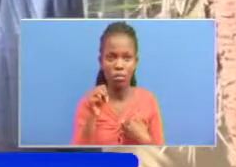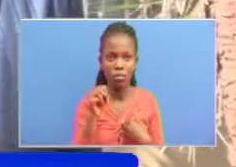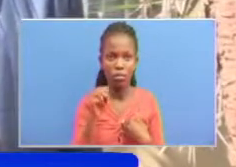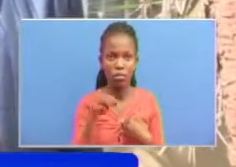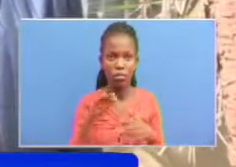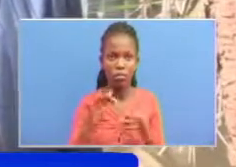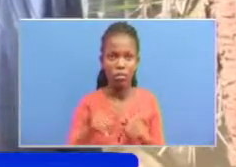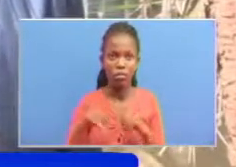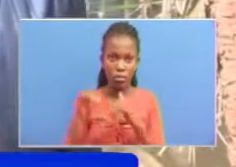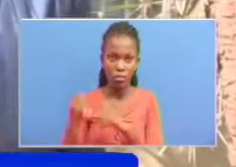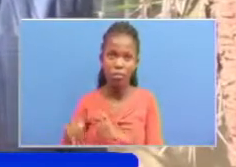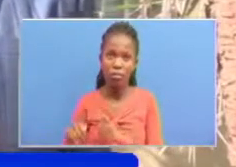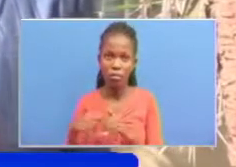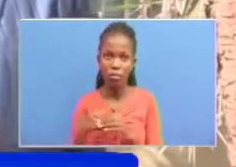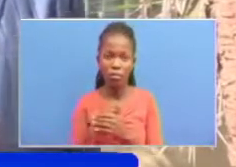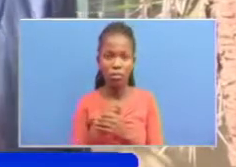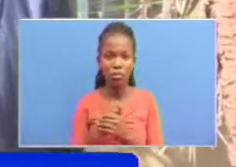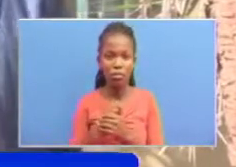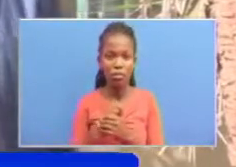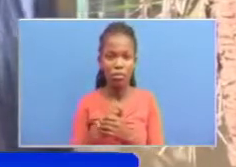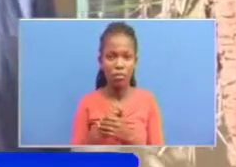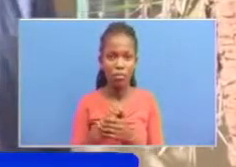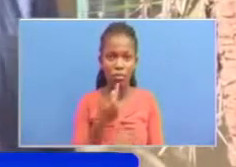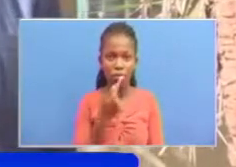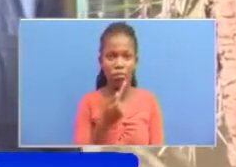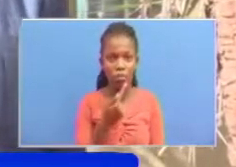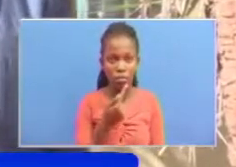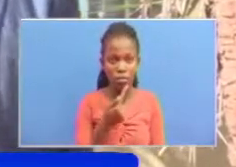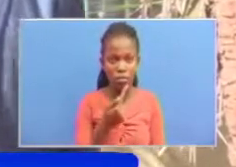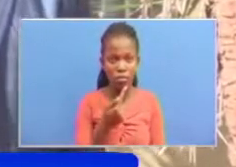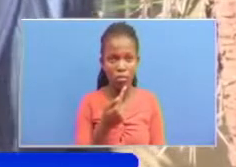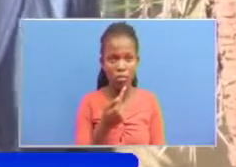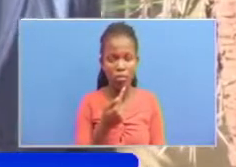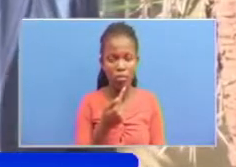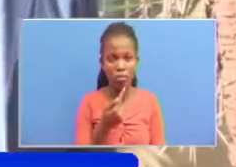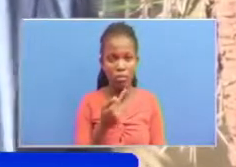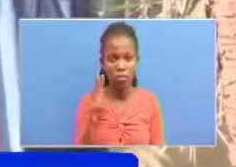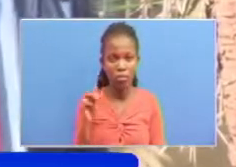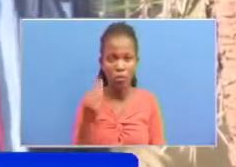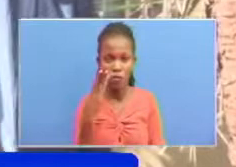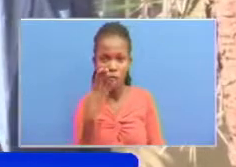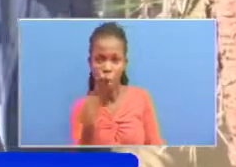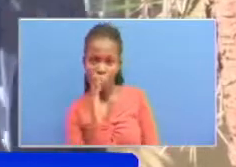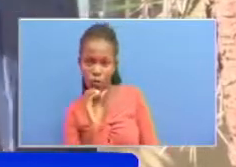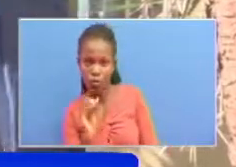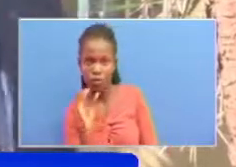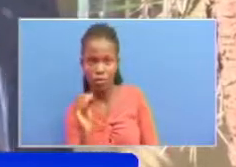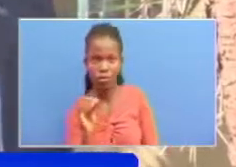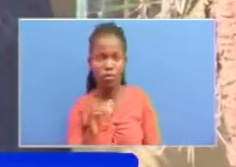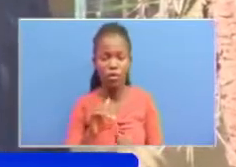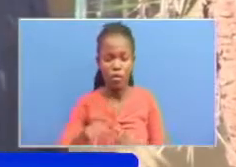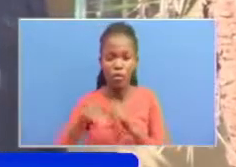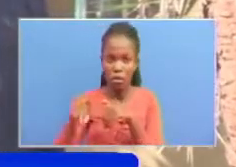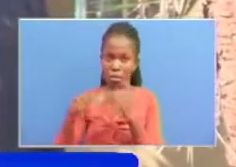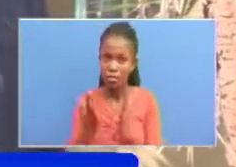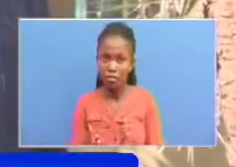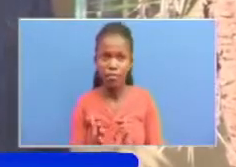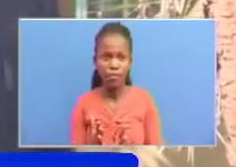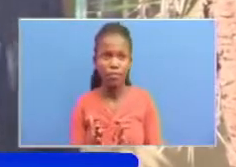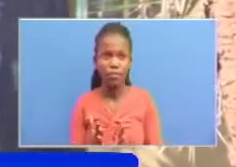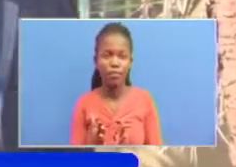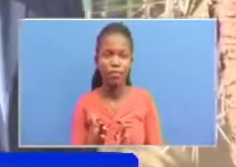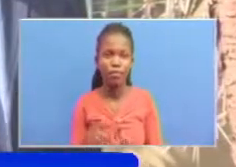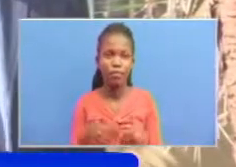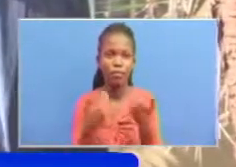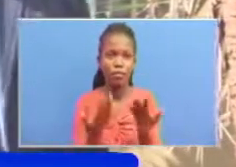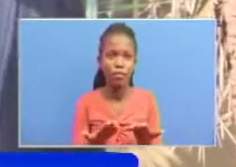ina maitu maende na kuema. Na kwa utuwa unenga milioni maana. Ana, nikaenda withie. Haimi maitu ima anewa. Na muno muno